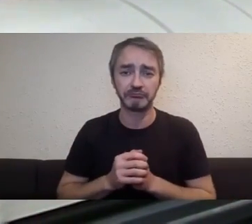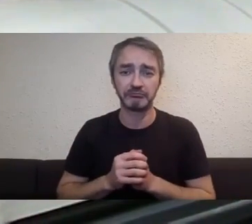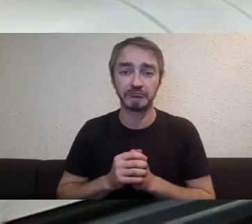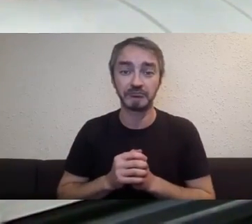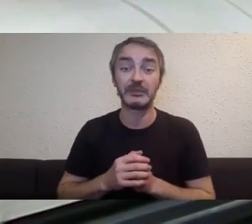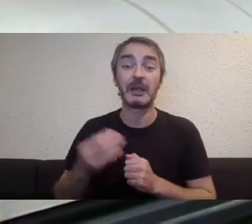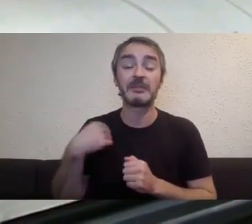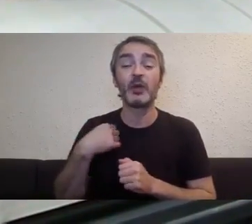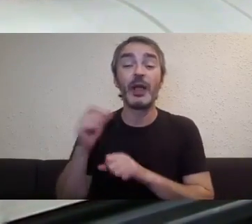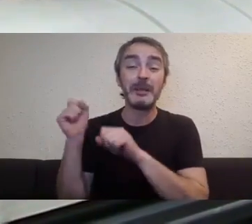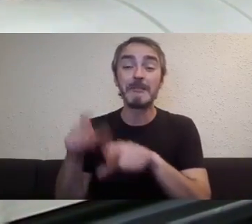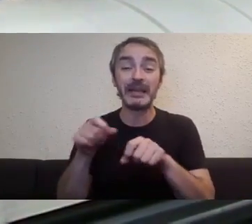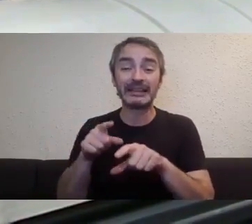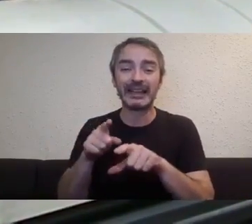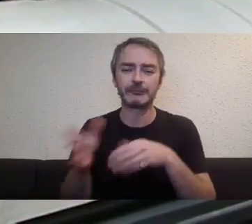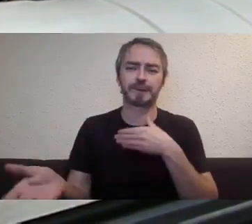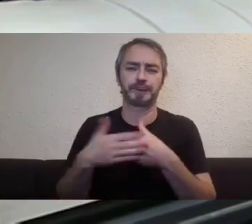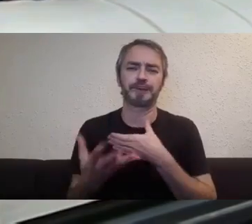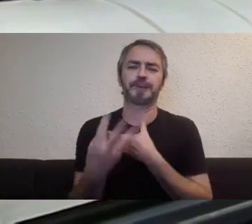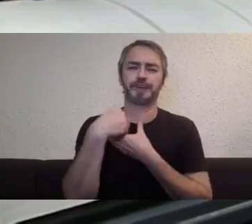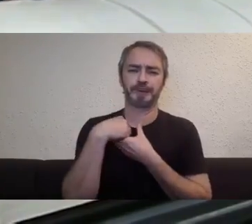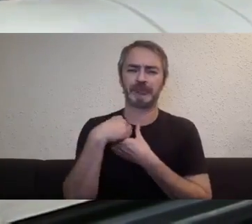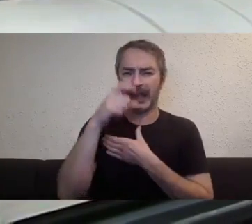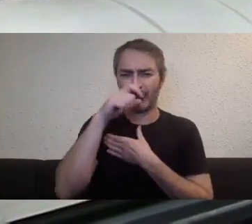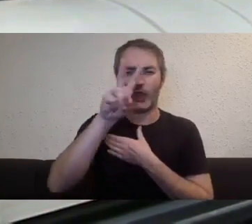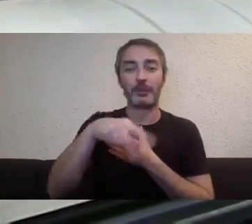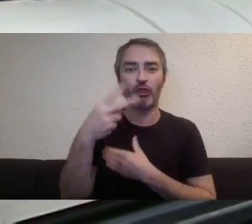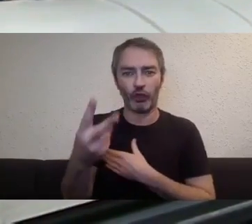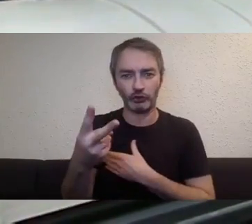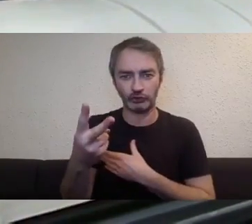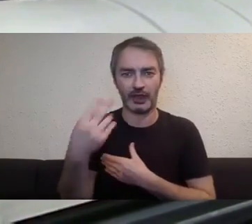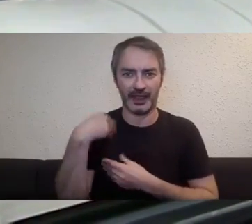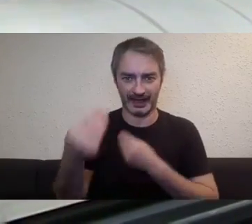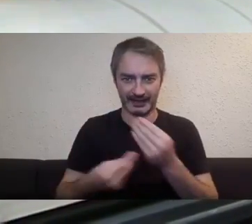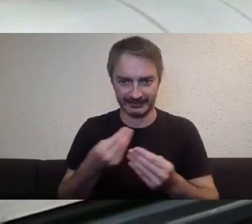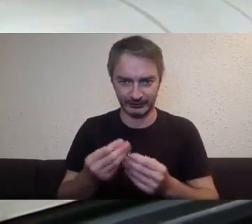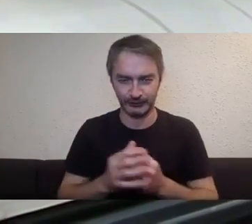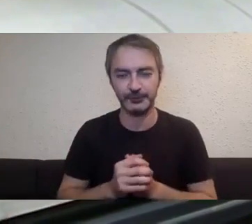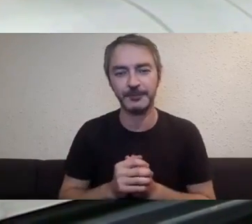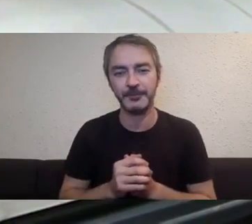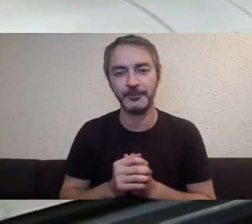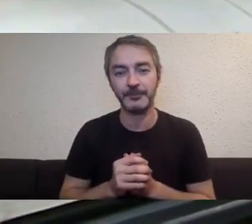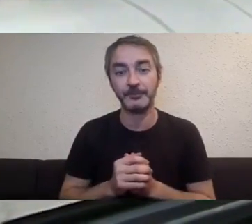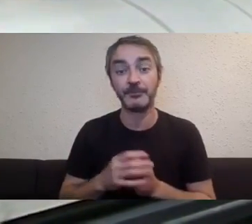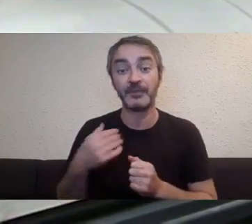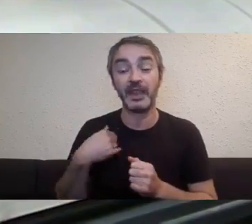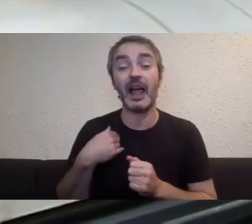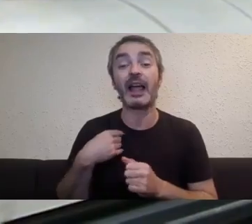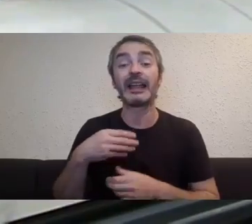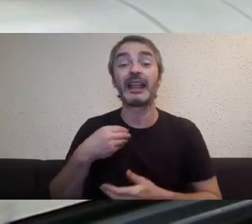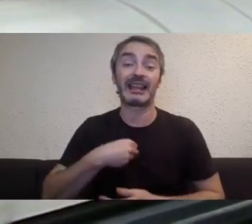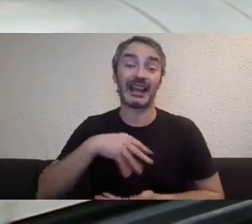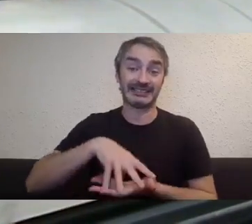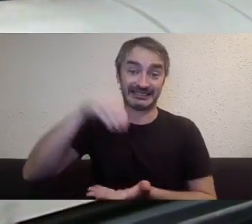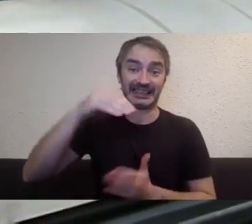també doncs la tancada d'immigrants que va haver-hi el 2002, per exemple, doncs es venien aquí d'un xar d'immigrants. Si